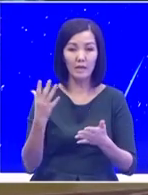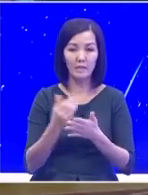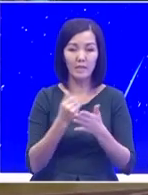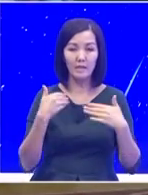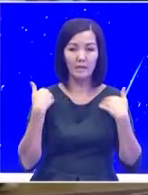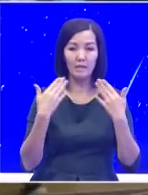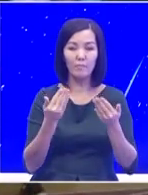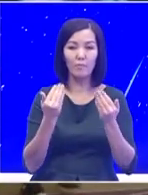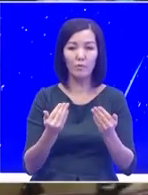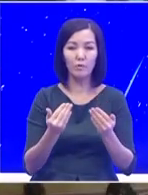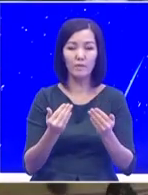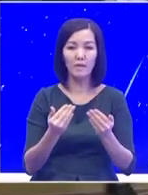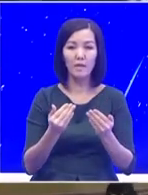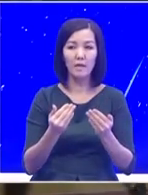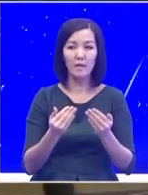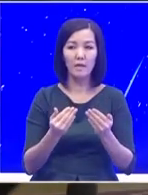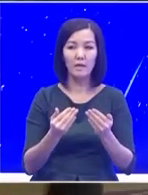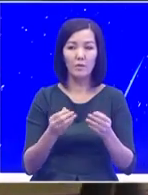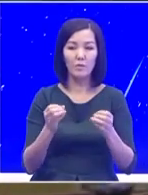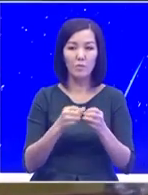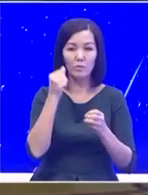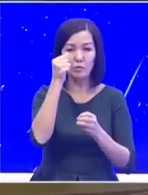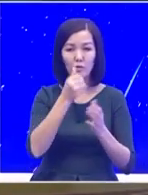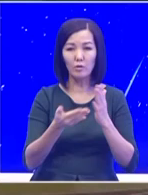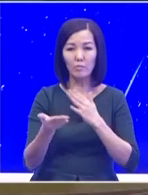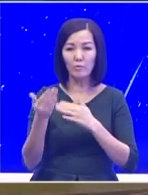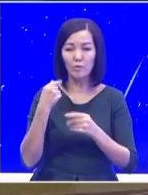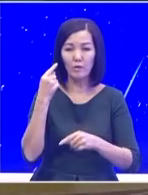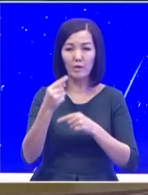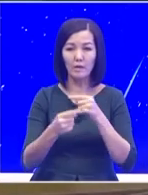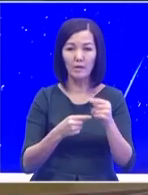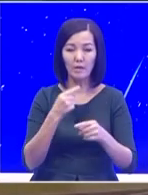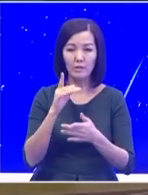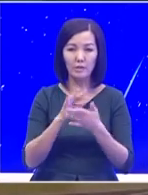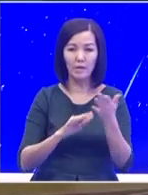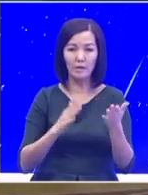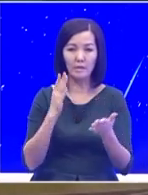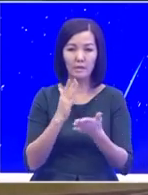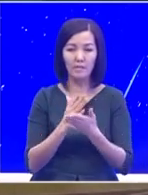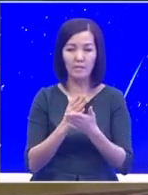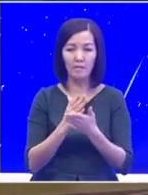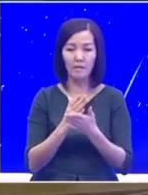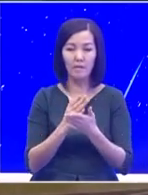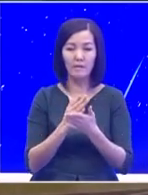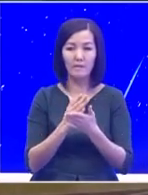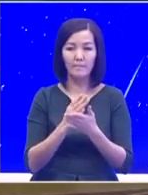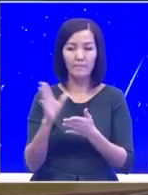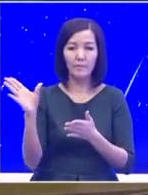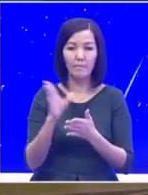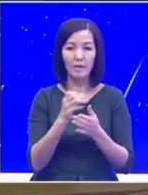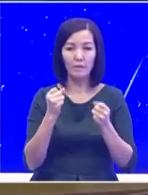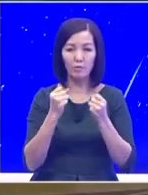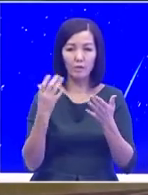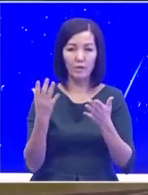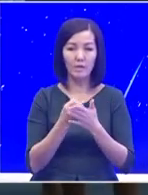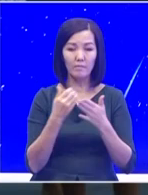жарыс бүгінгі ғана емес, осыдан 10 жақсы жыл болды. Жарыс жалғасын таба берсін деп тілеймін. барлық спортшыларға